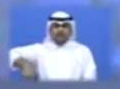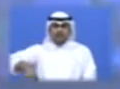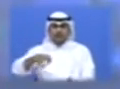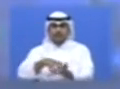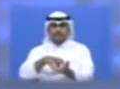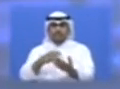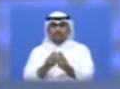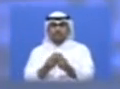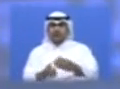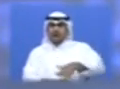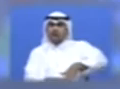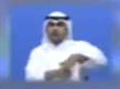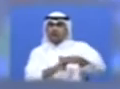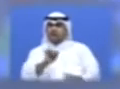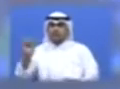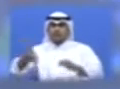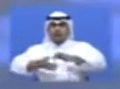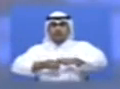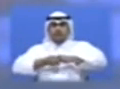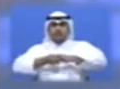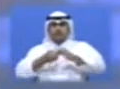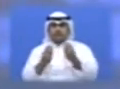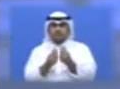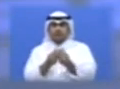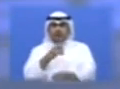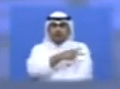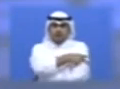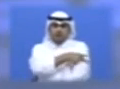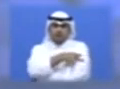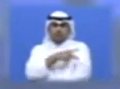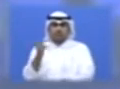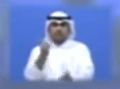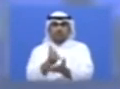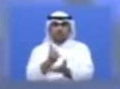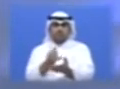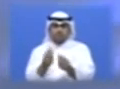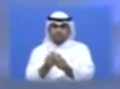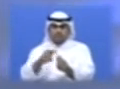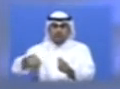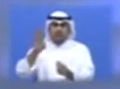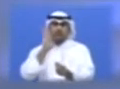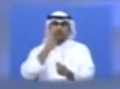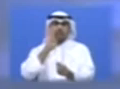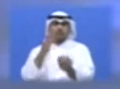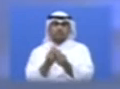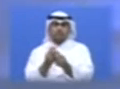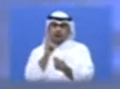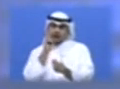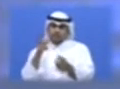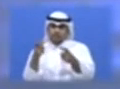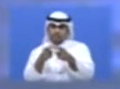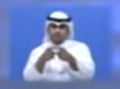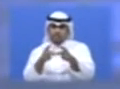للاتحاد برئاسة رئيس الاتحاد وبحضور أعضاء المجلس التنفيذي في دورته الحالية. وسيستعرض